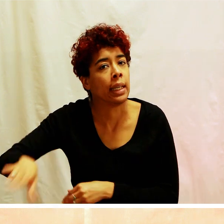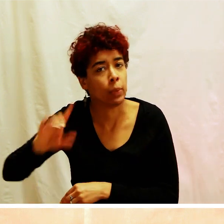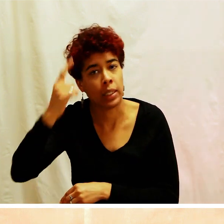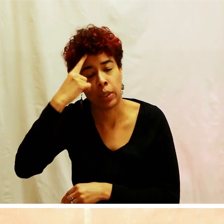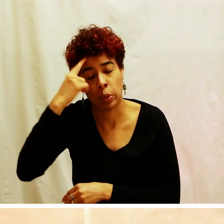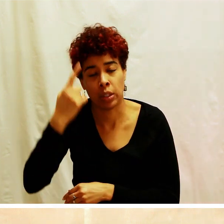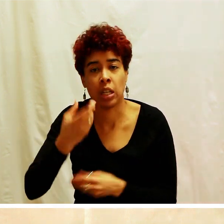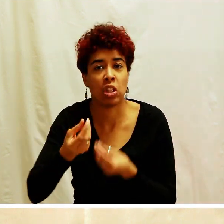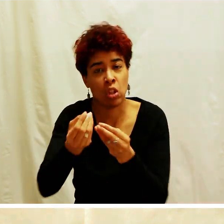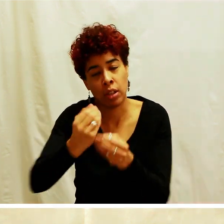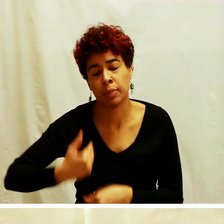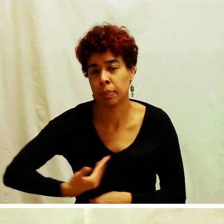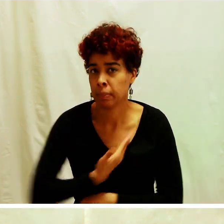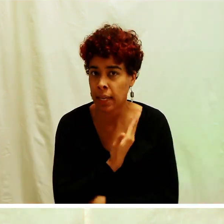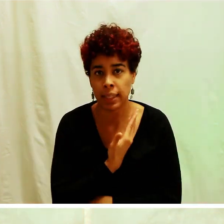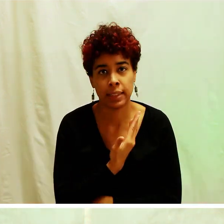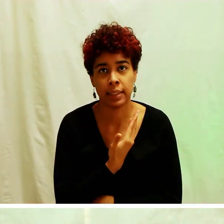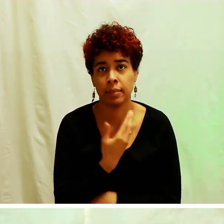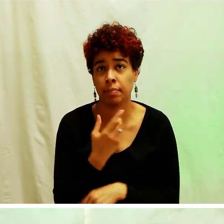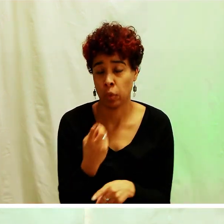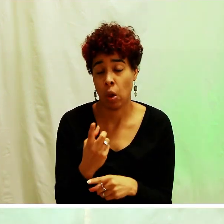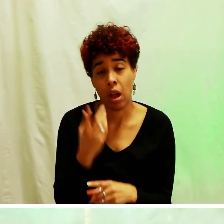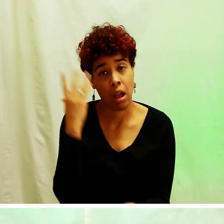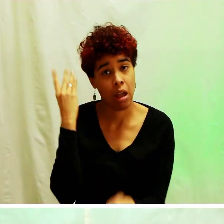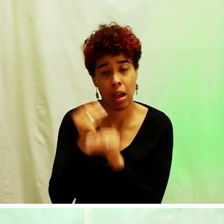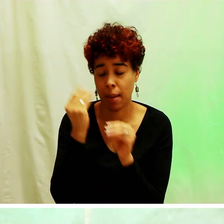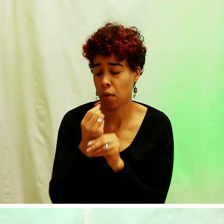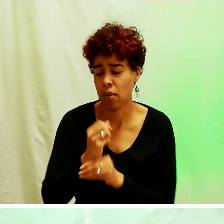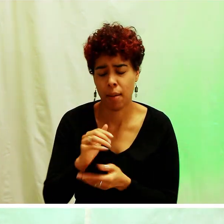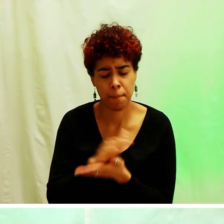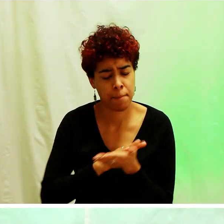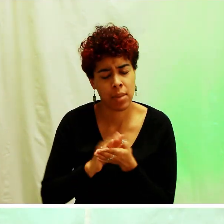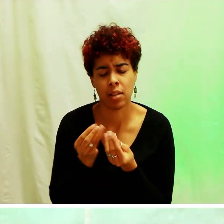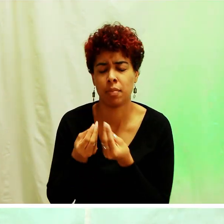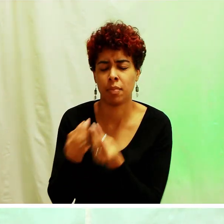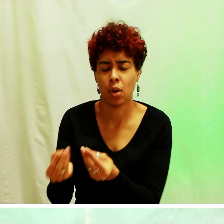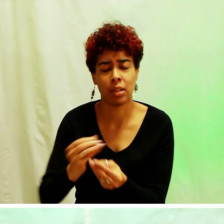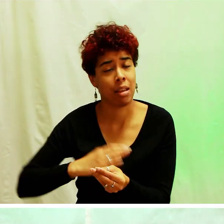Peut-être que tu es blessé. Apprends simplement à pardonner et à aimer malgré tout.